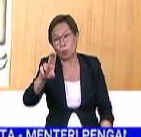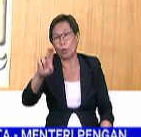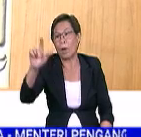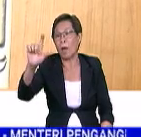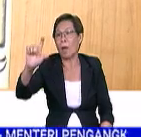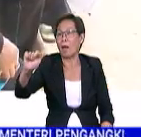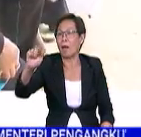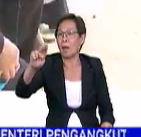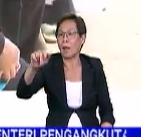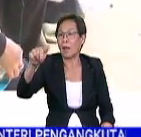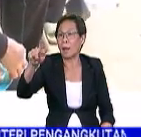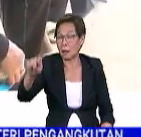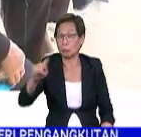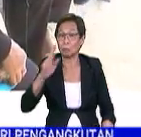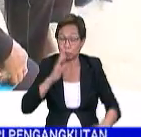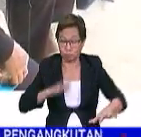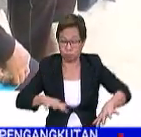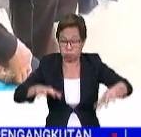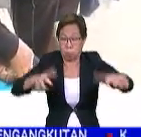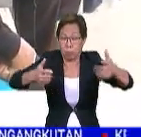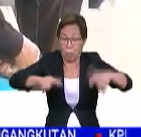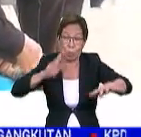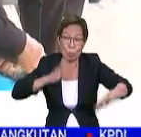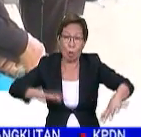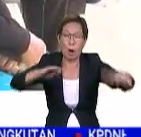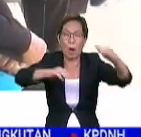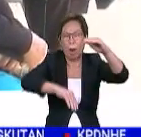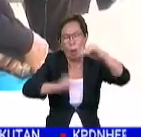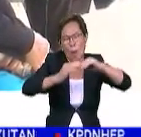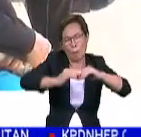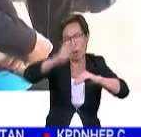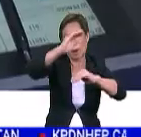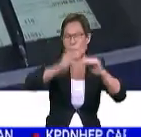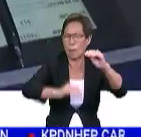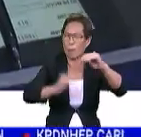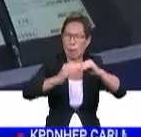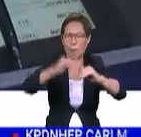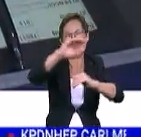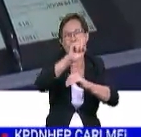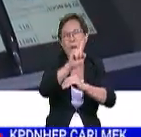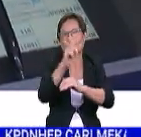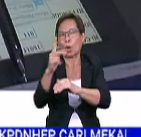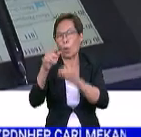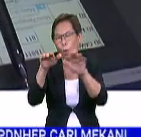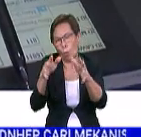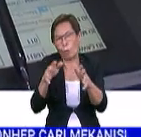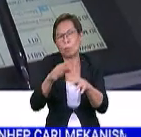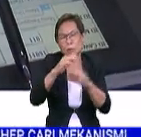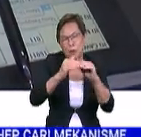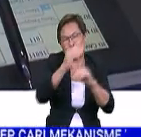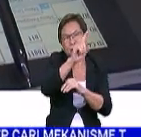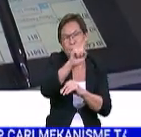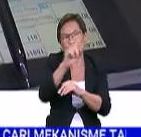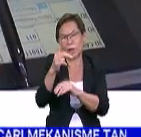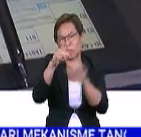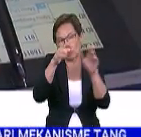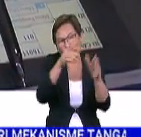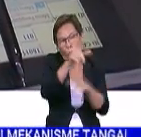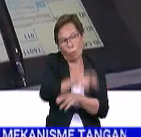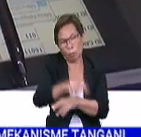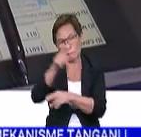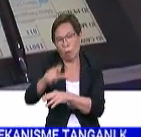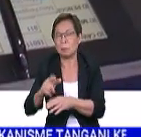yang ditimpa banjir ini adalah melebihi 1,000 orang yang terkesan. Dan insyaAllah kita akan memberi